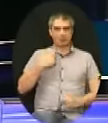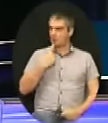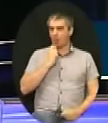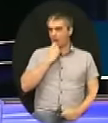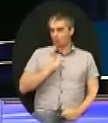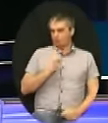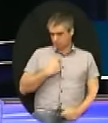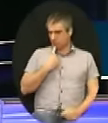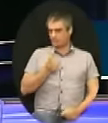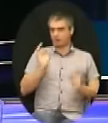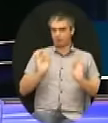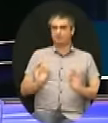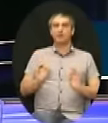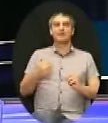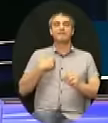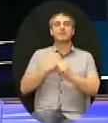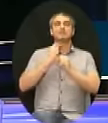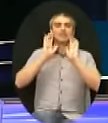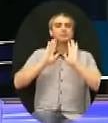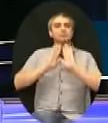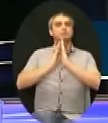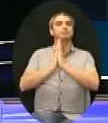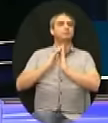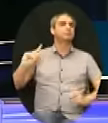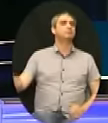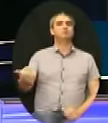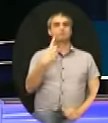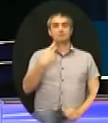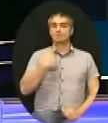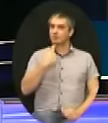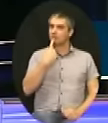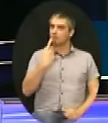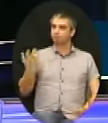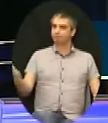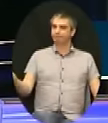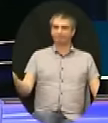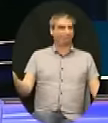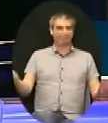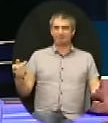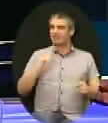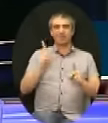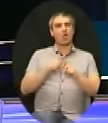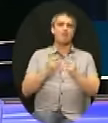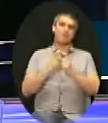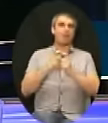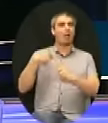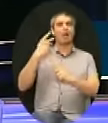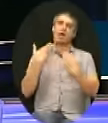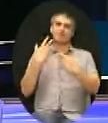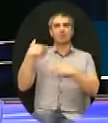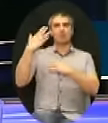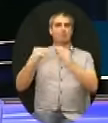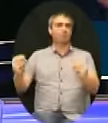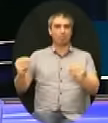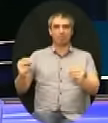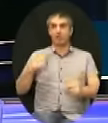את זה, ואני יצאתי בקריאה. ובקריאה הזאת אני אומר, רבותיי, זה לא מפלגות אופנה. זה אם אתם,